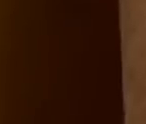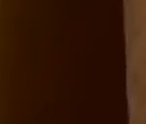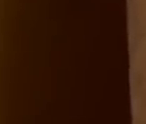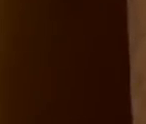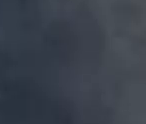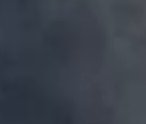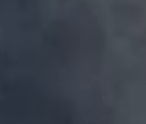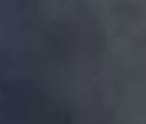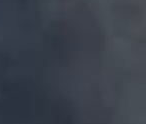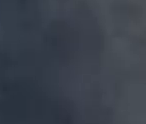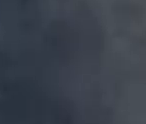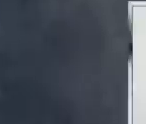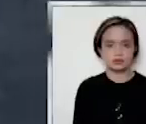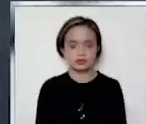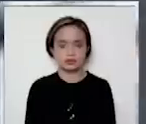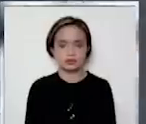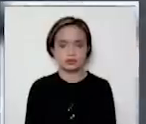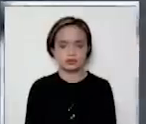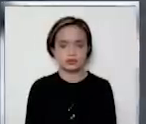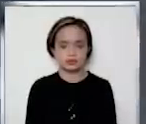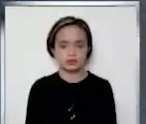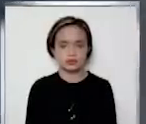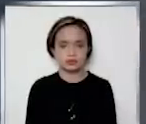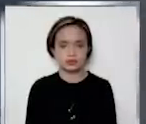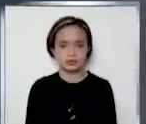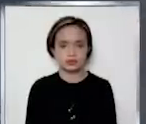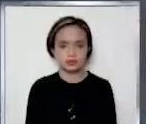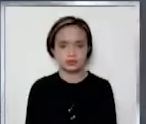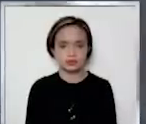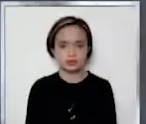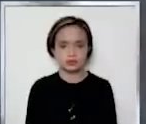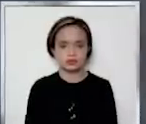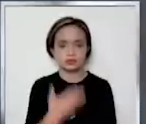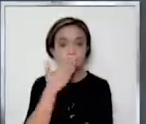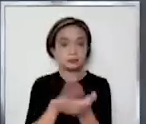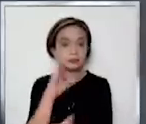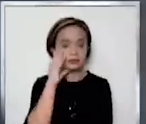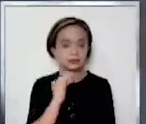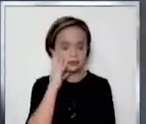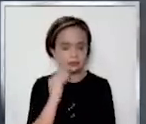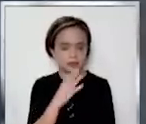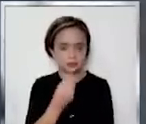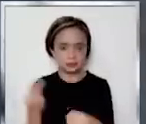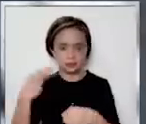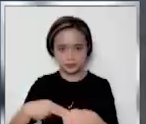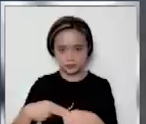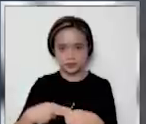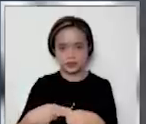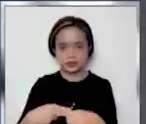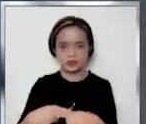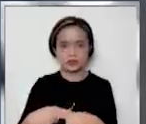Showbiz Happenings. Nauwi sa mapait na karanasan ang pagsali ni Binibining Pilipinas 2022 First Runner-up Pearlene